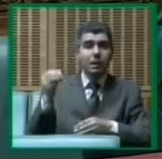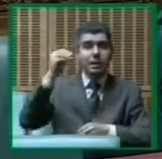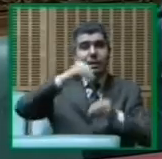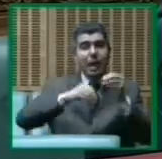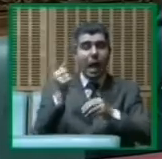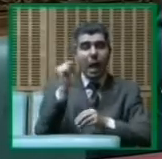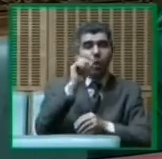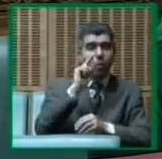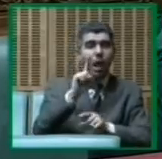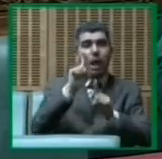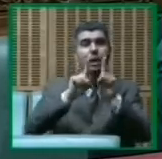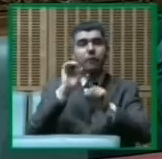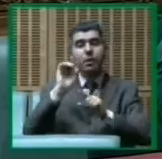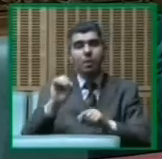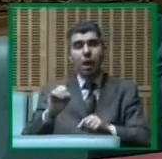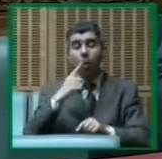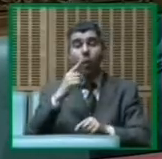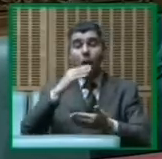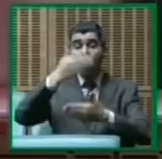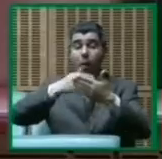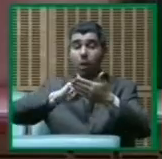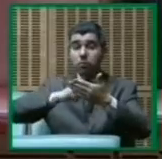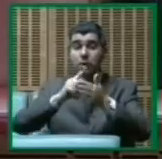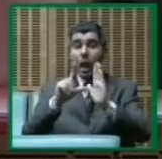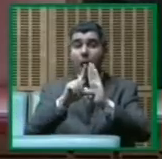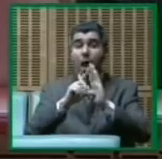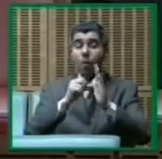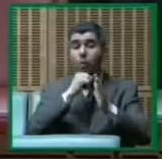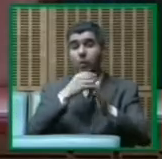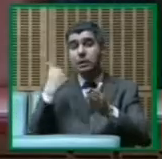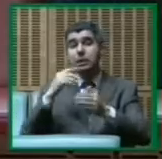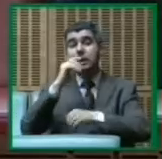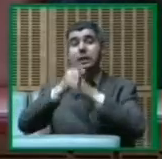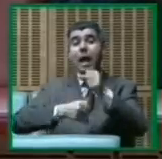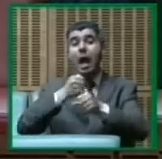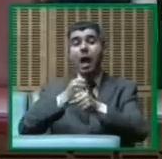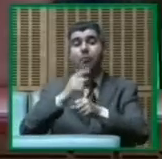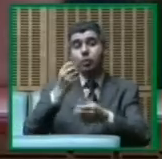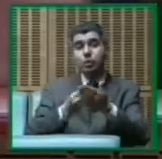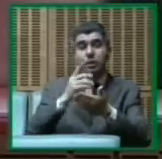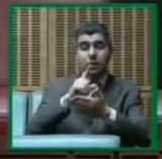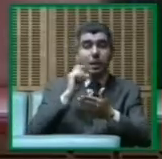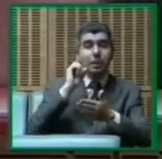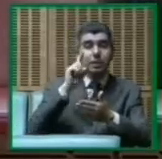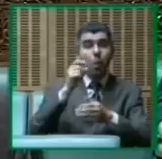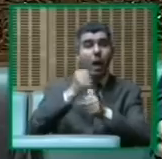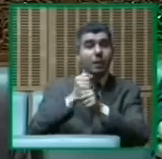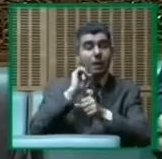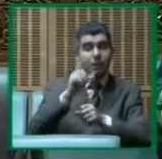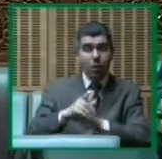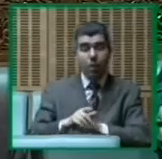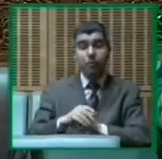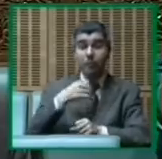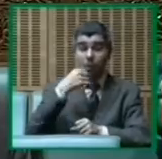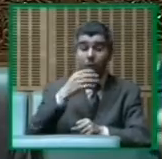عليهم واحد الاتفاقيه ديال 2014، مع العلم ان لا رجعيه في القانون. وانتم قلتوها السيده الوزيره على لسانكم الان